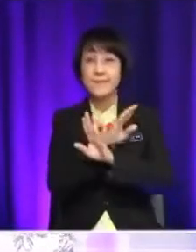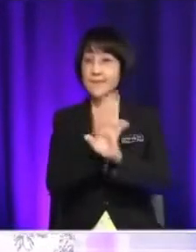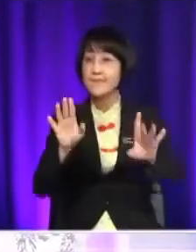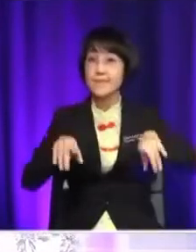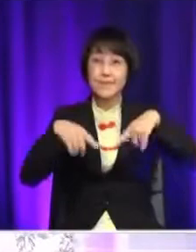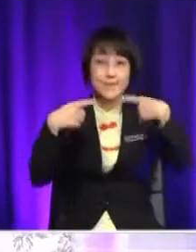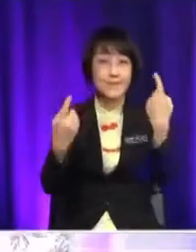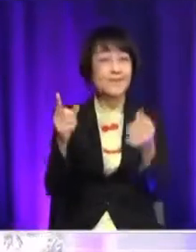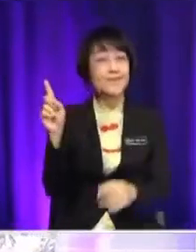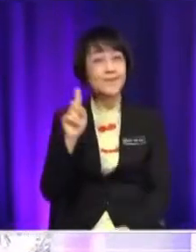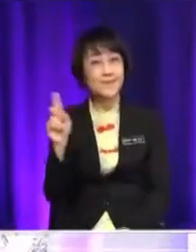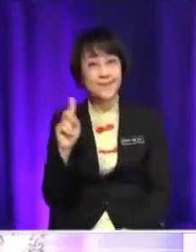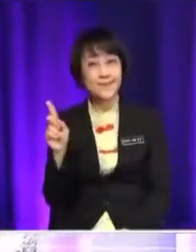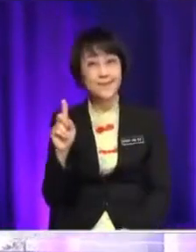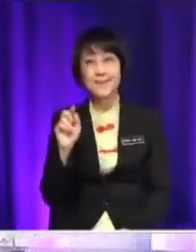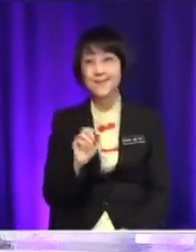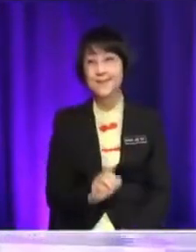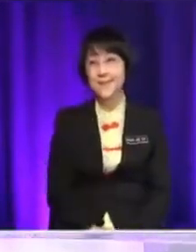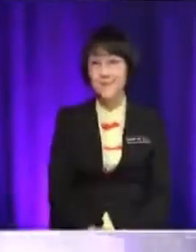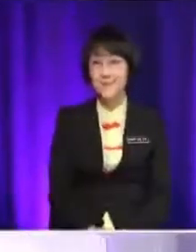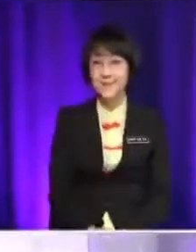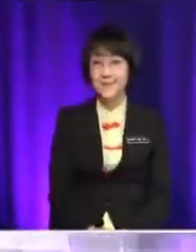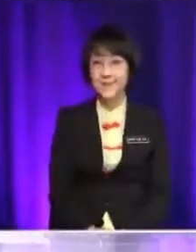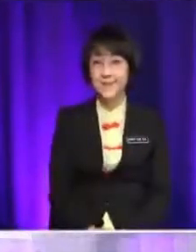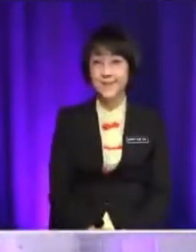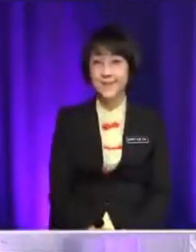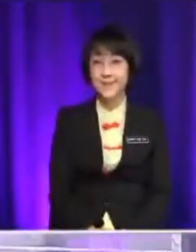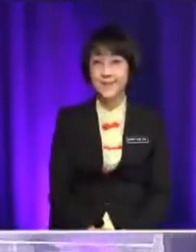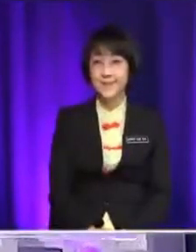ke mana-mana. Setia di Didik TV KPM.